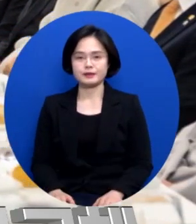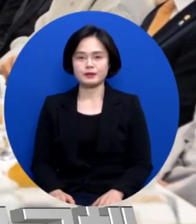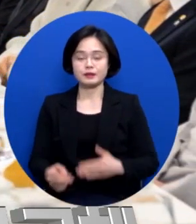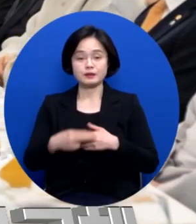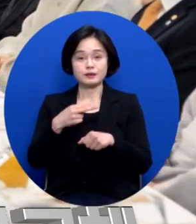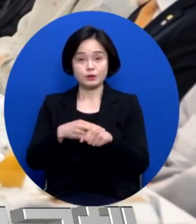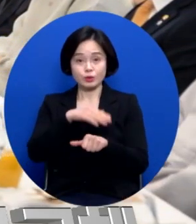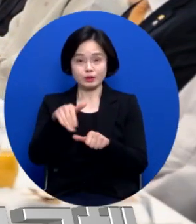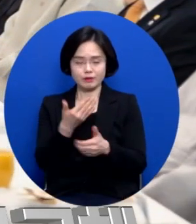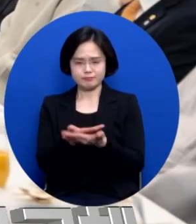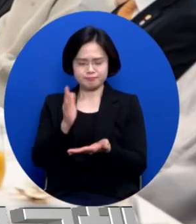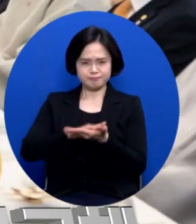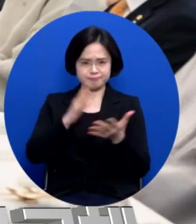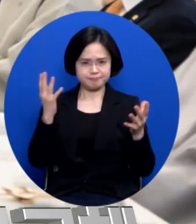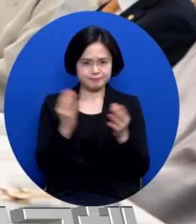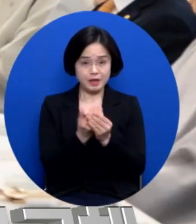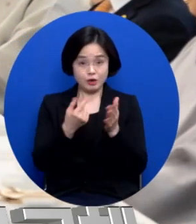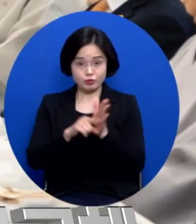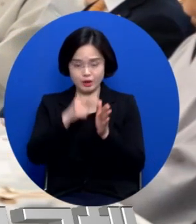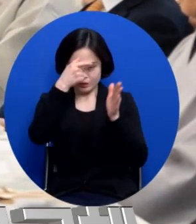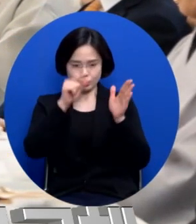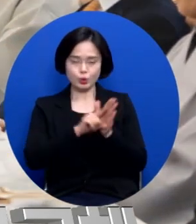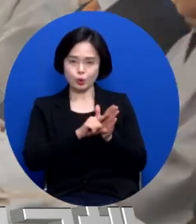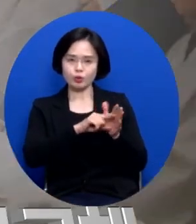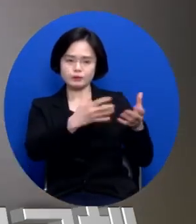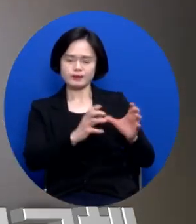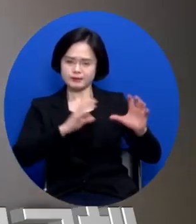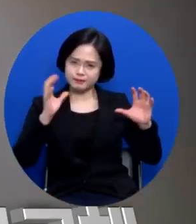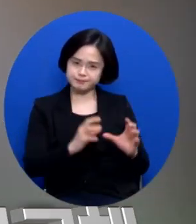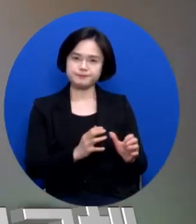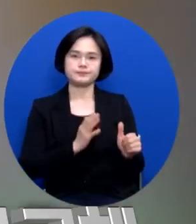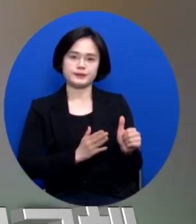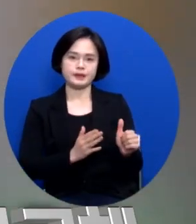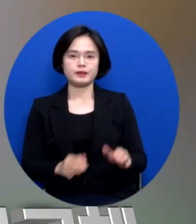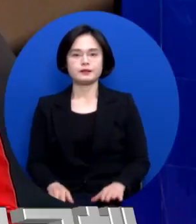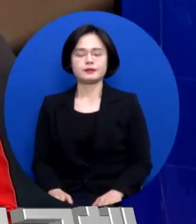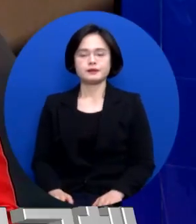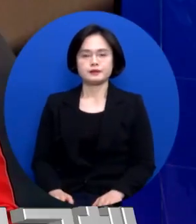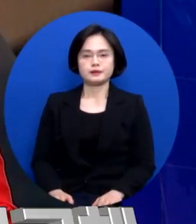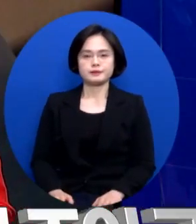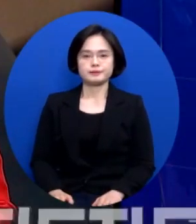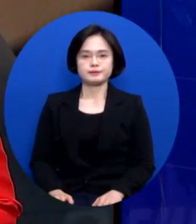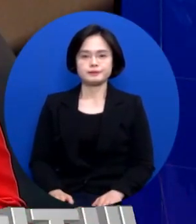등 개혁과제 완수를 위해 종교계가 힘을 모아달라고 요청했습니다.